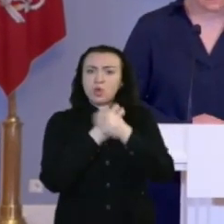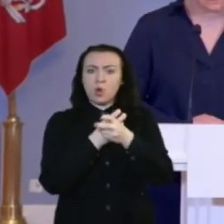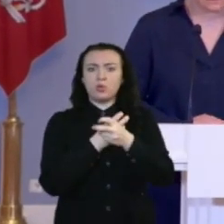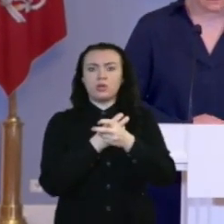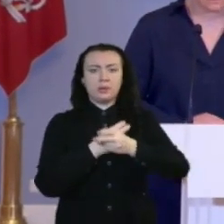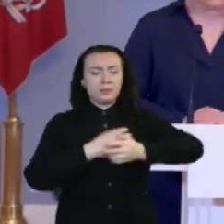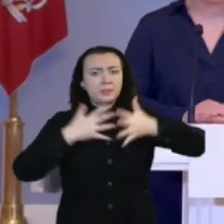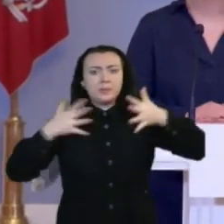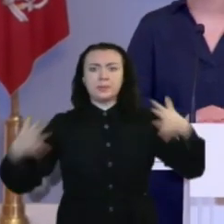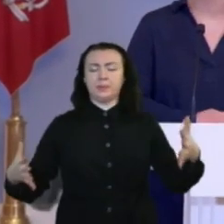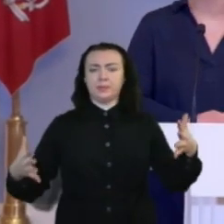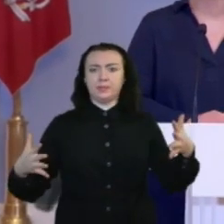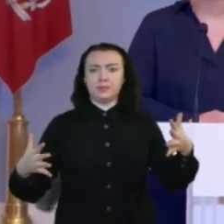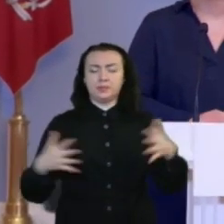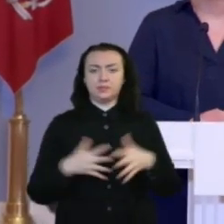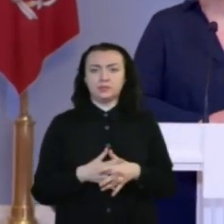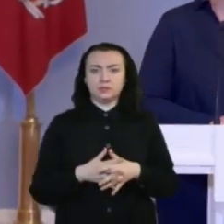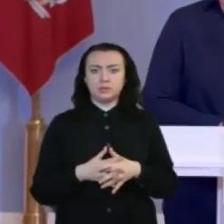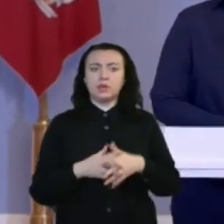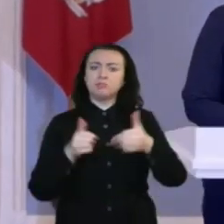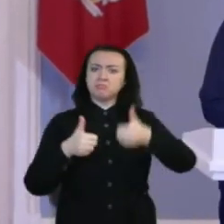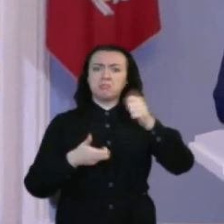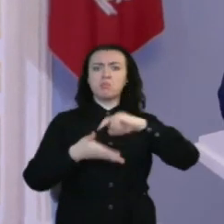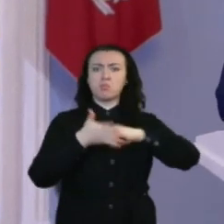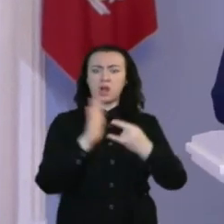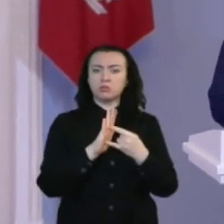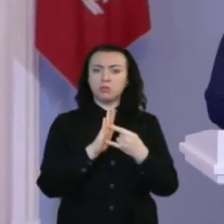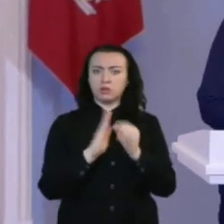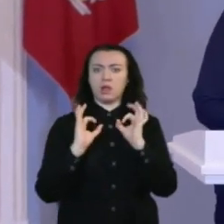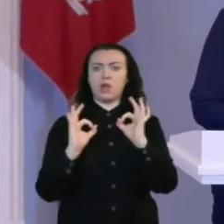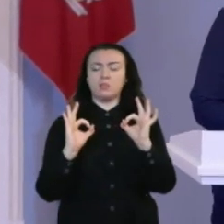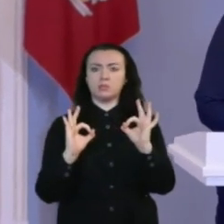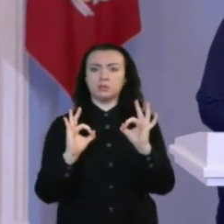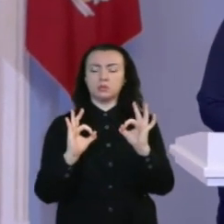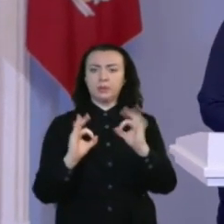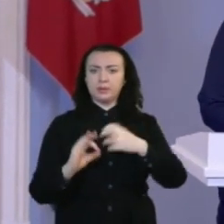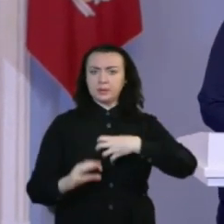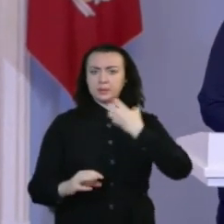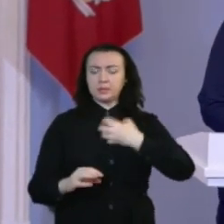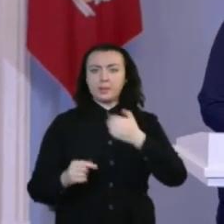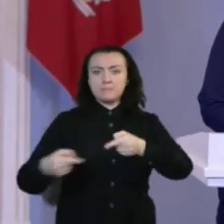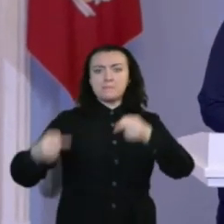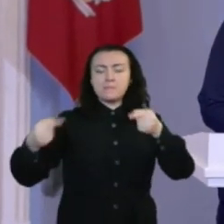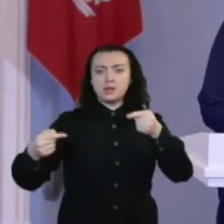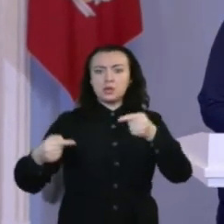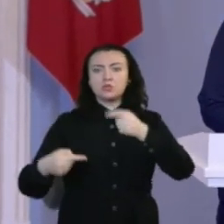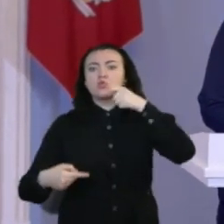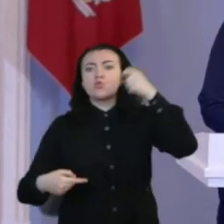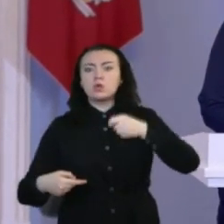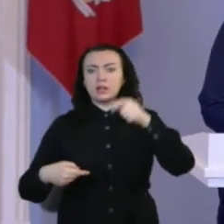plataus masto, gerai suplanuota agresija prieš Ukrainos valstybę.